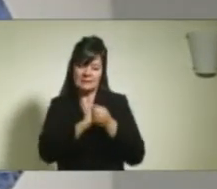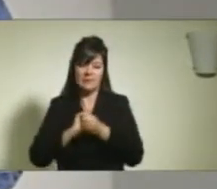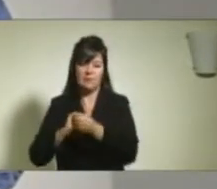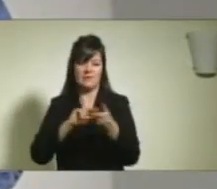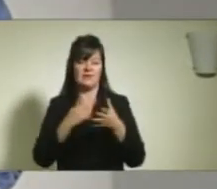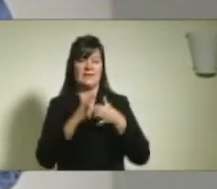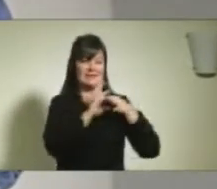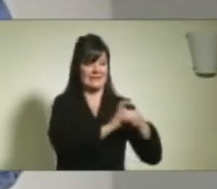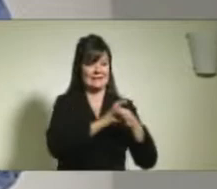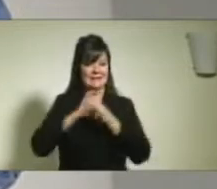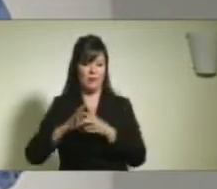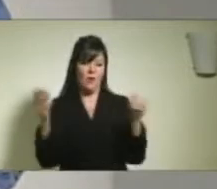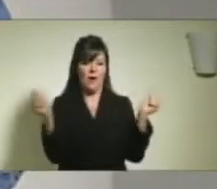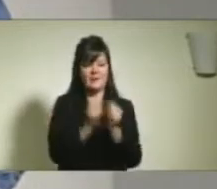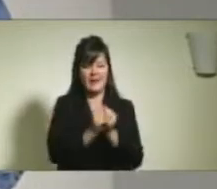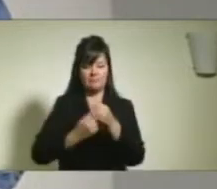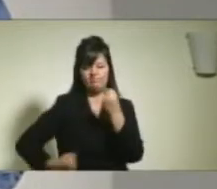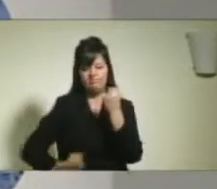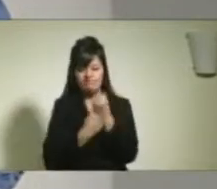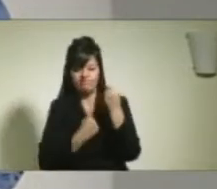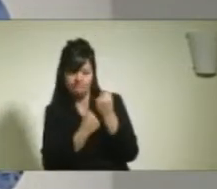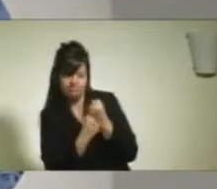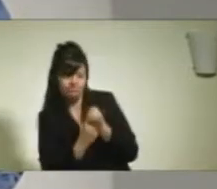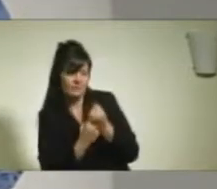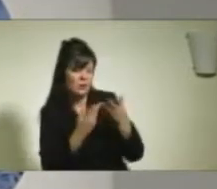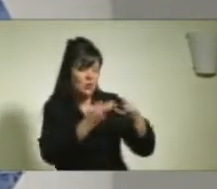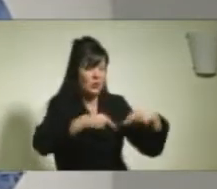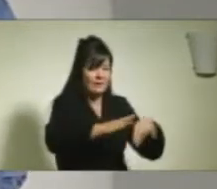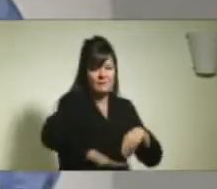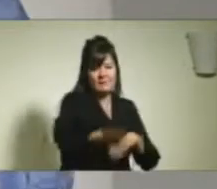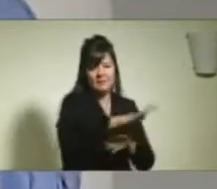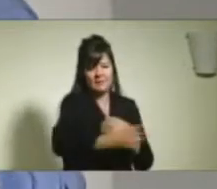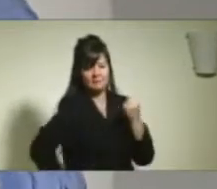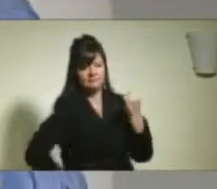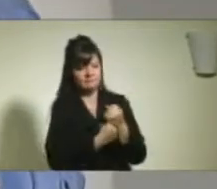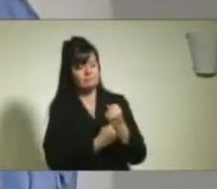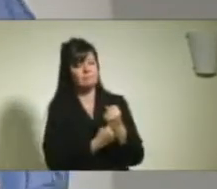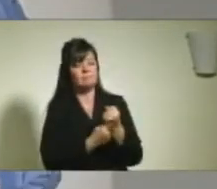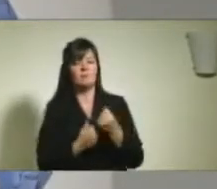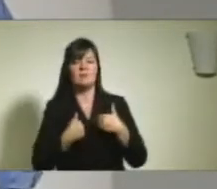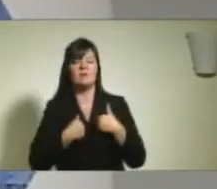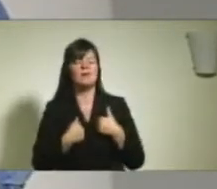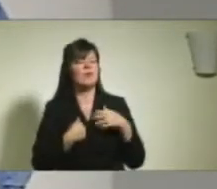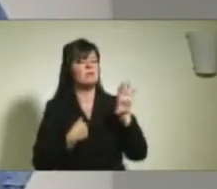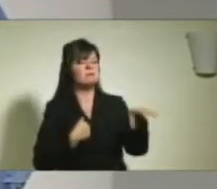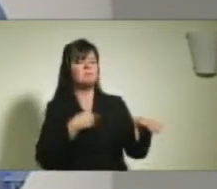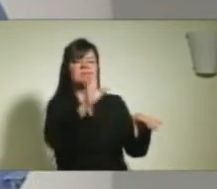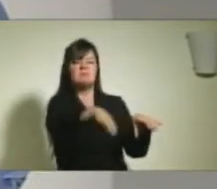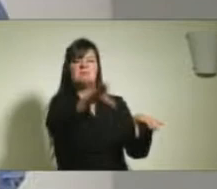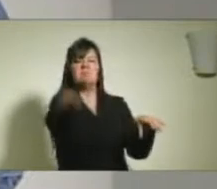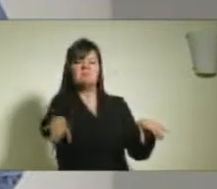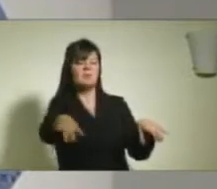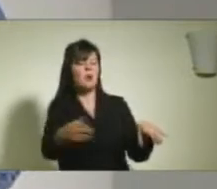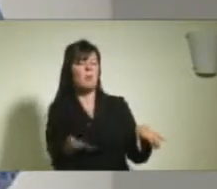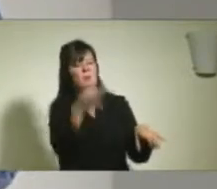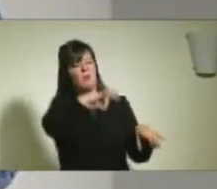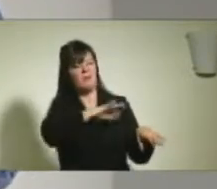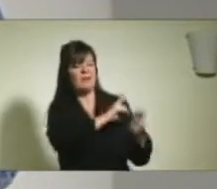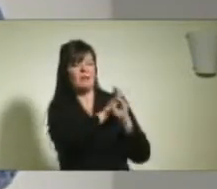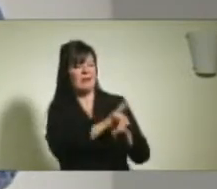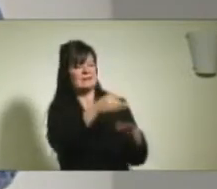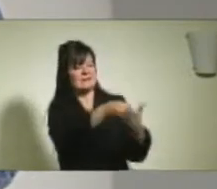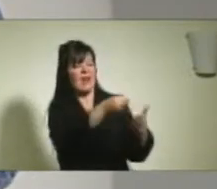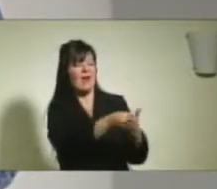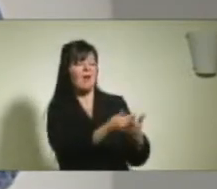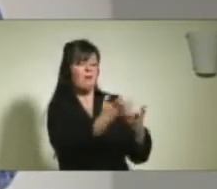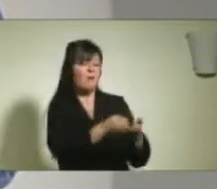être solidaires, appuyer les localités et dire « nous voulons nous débarrasser des prêteurs sur salaire, mais en même temps, nous voulons appuyer